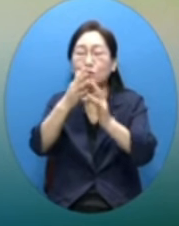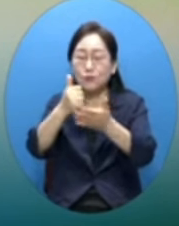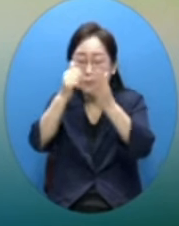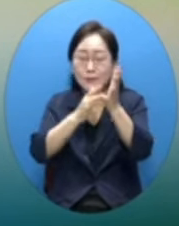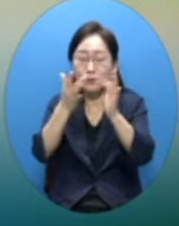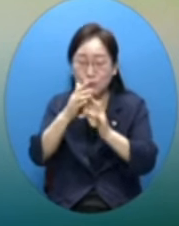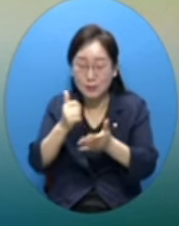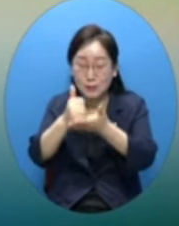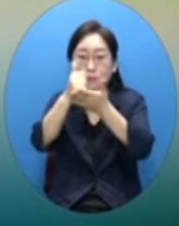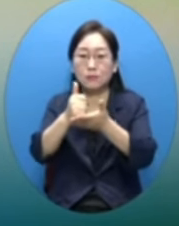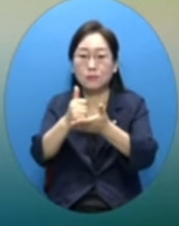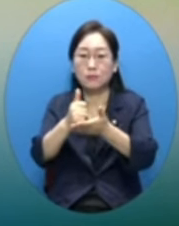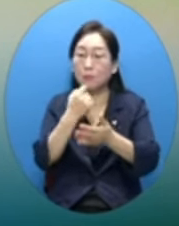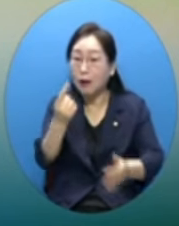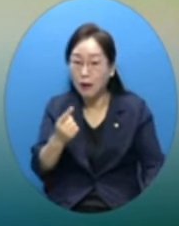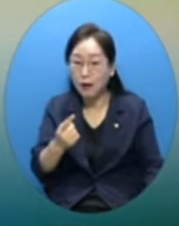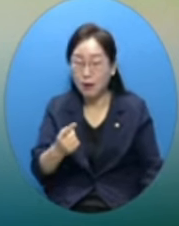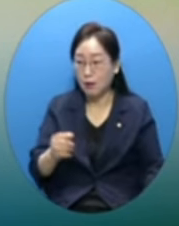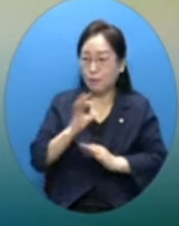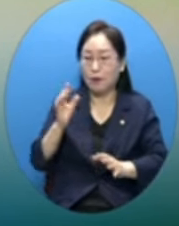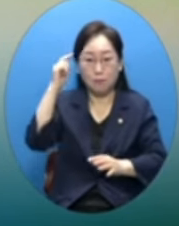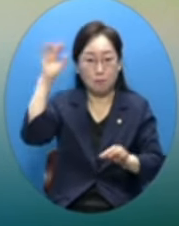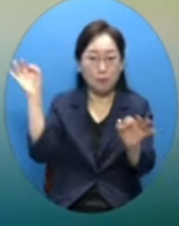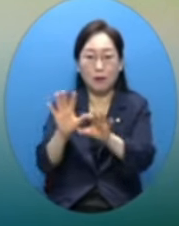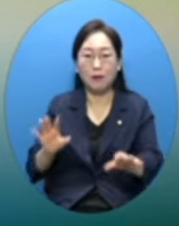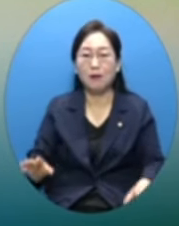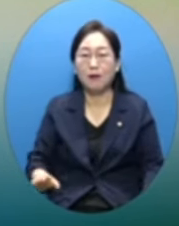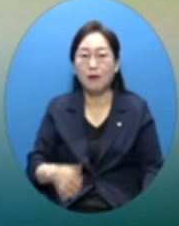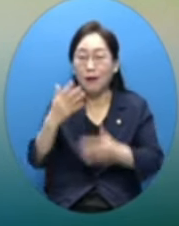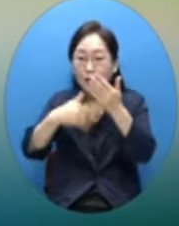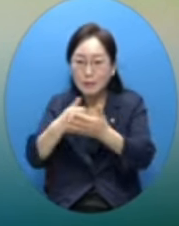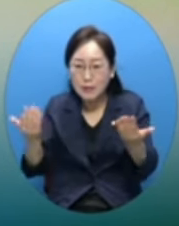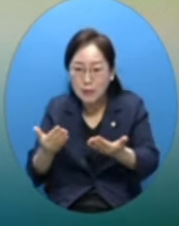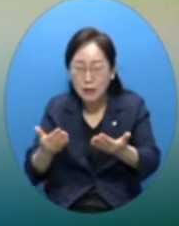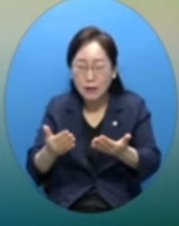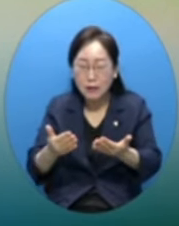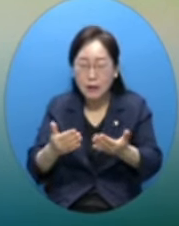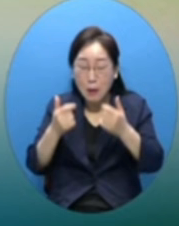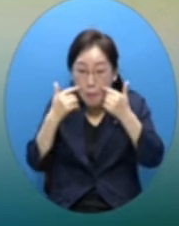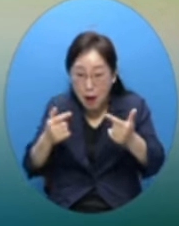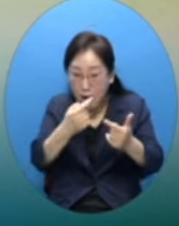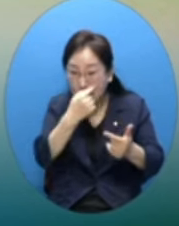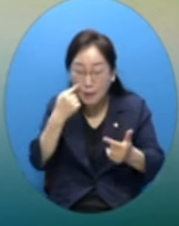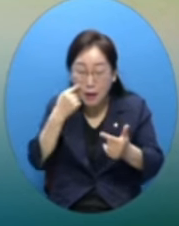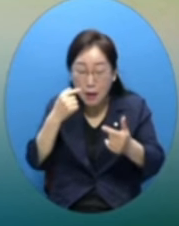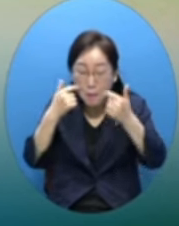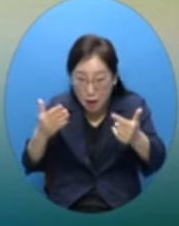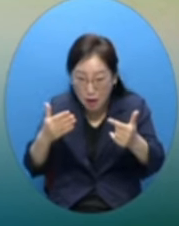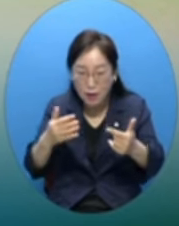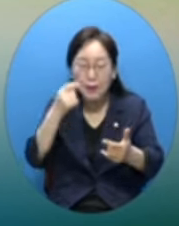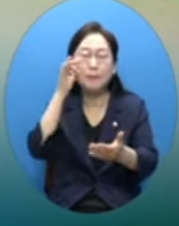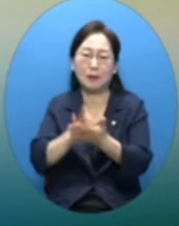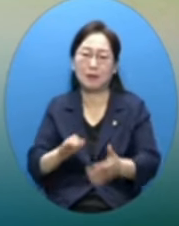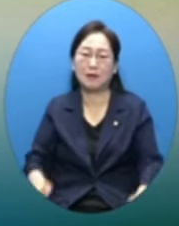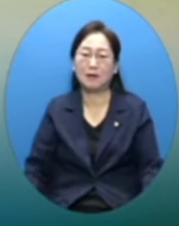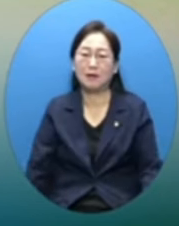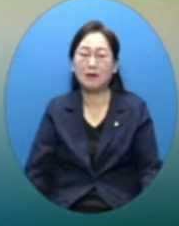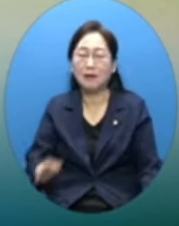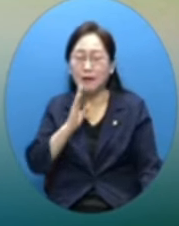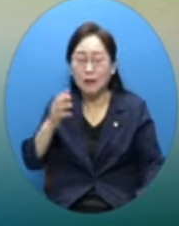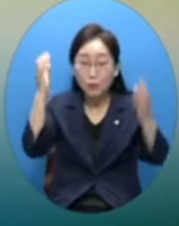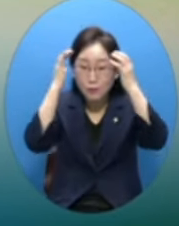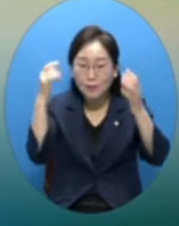예수님 이러는 거예요 소스라치게 놀랐습니다 하나님의 일하심을 그 자리에서 눈으로 똑똑히 볼 수 있었습니다 저에게